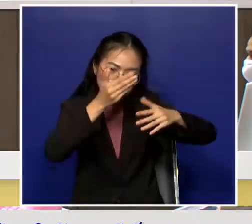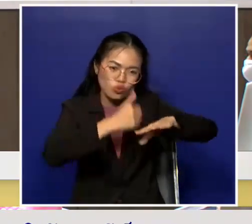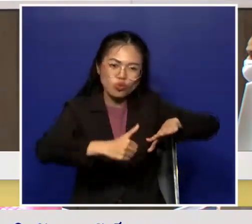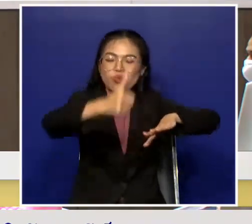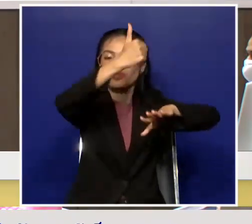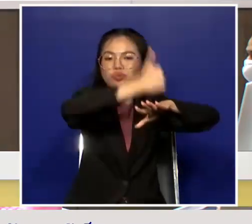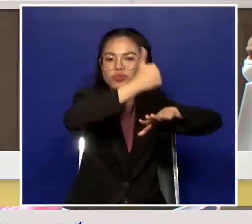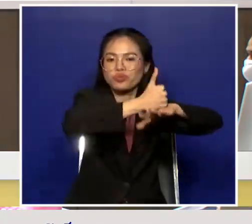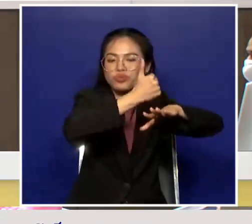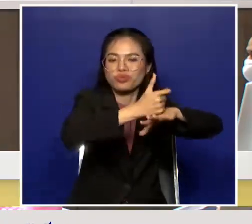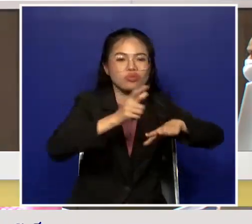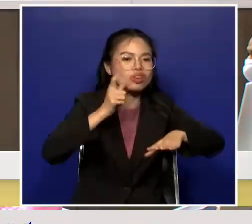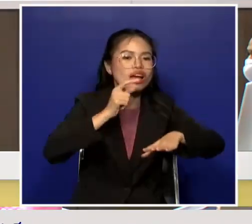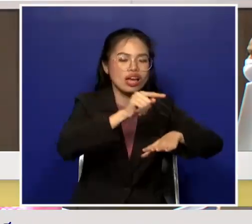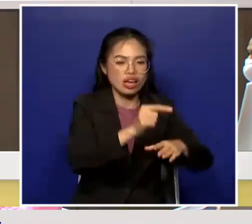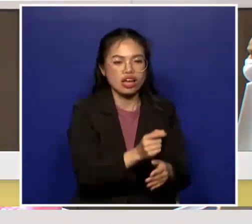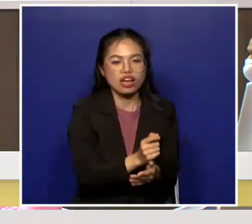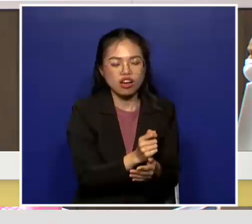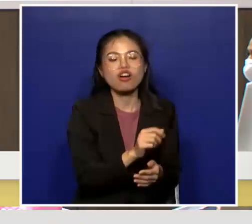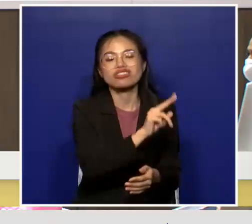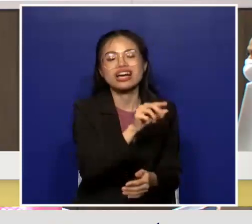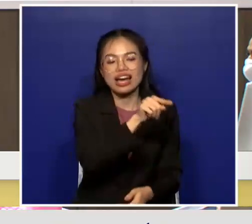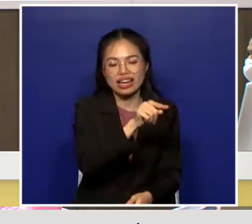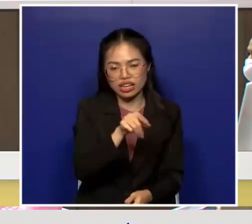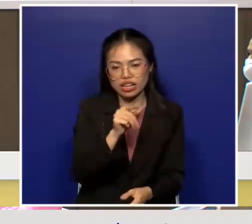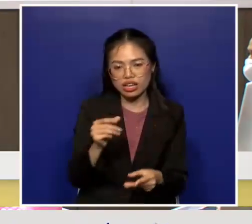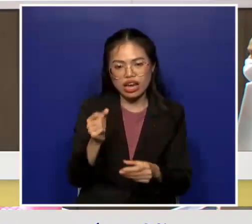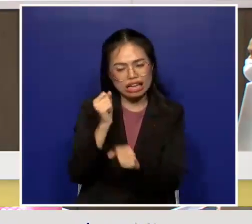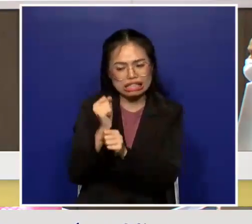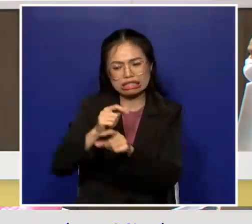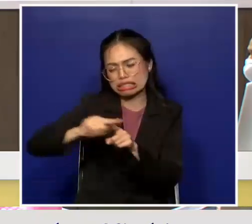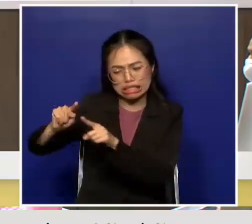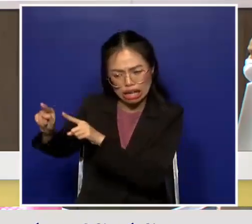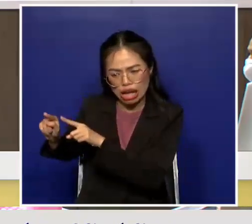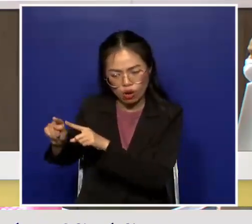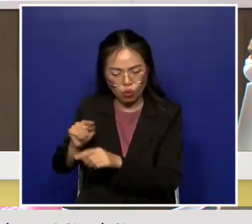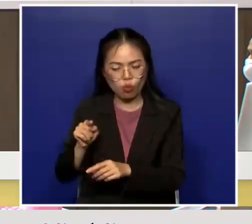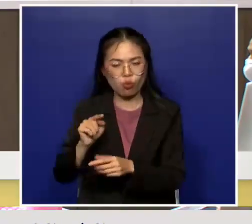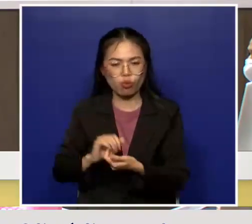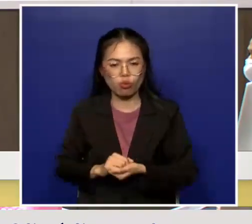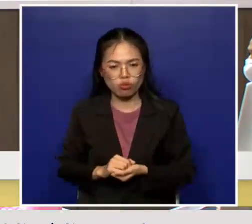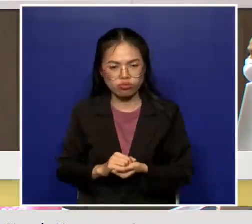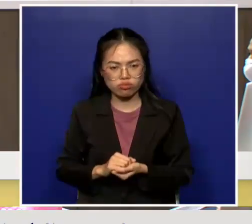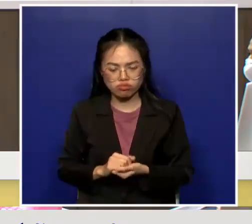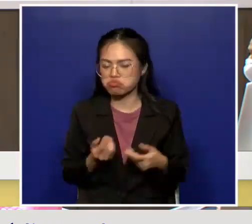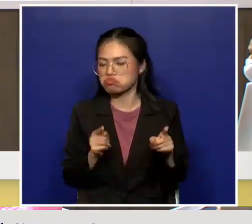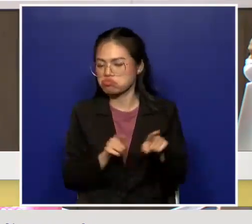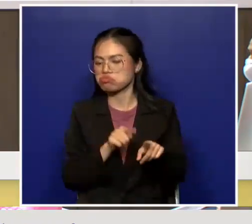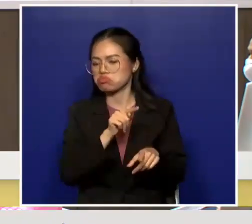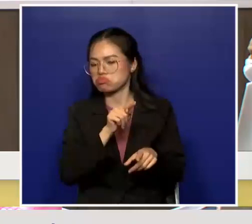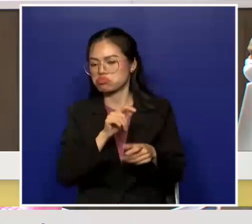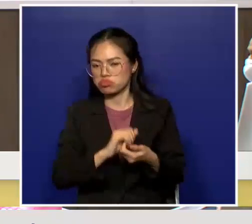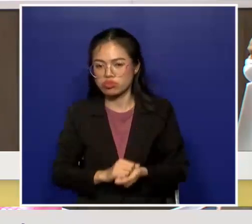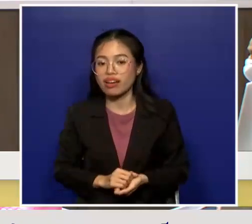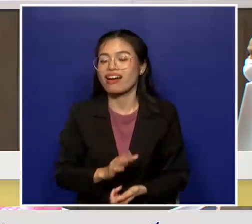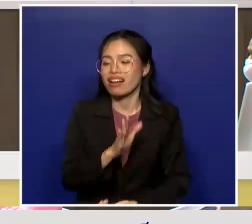ก็ใช้ผู้มีอำนาจรายนั้นอนุมัติแค่ไม่กี่ครั้งเกินคุ้มเลยนี่คือพฤติกรรมเจ้าสัวรายนั้นส่วนถ้า